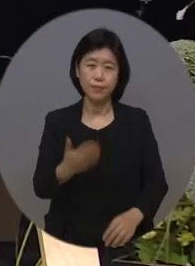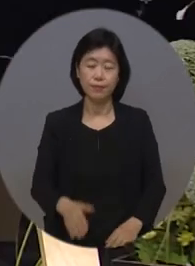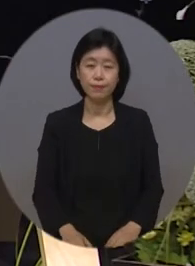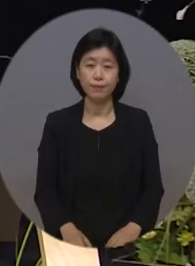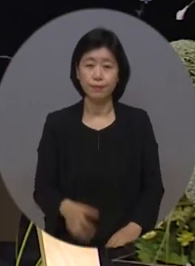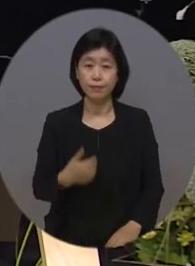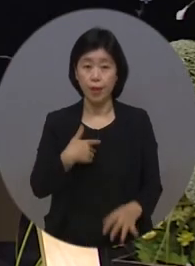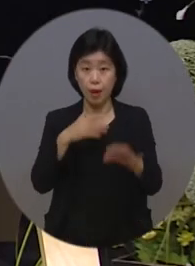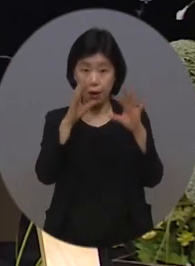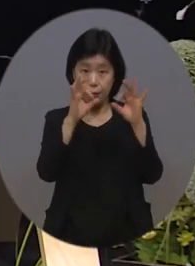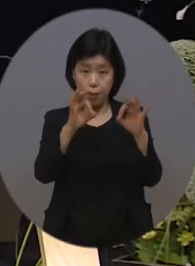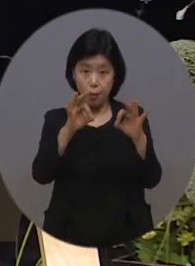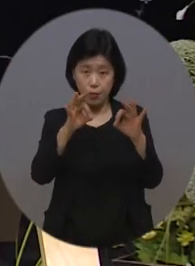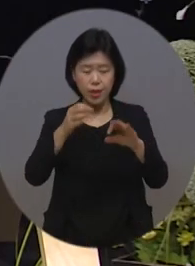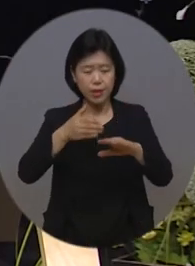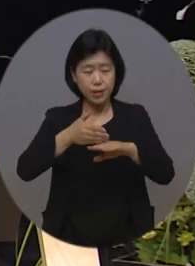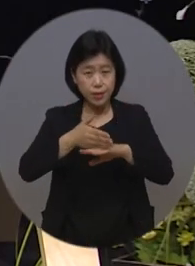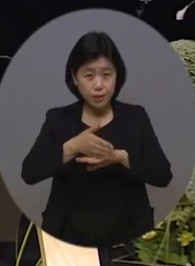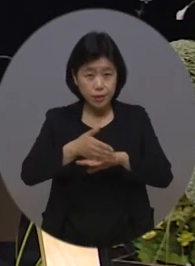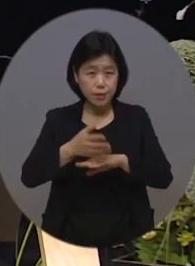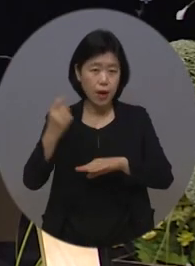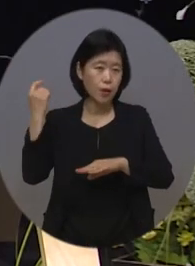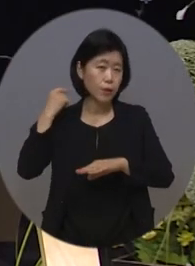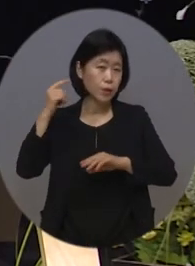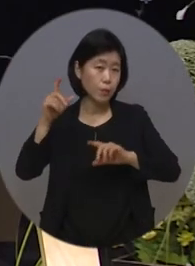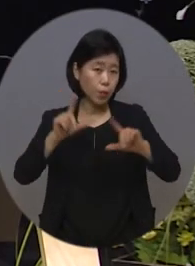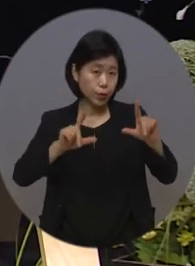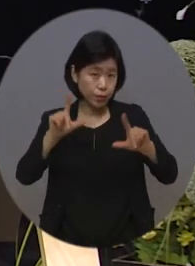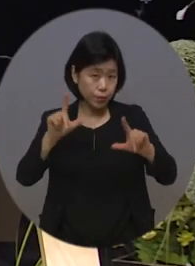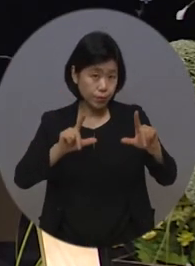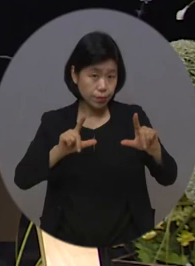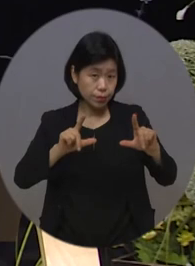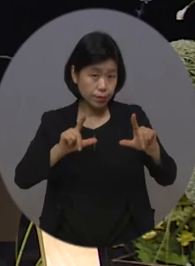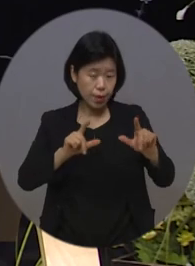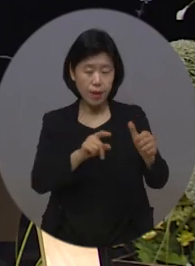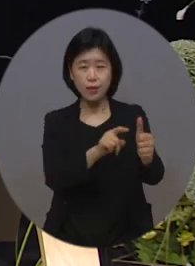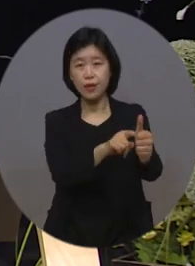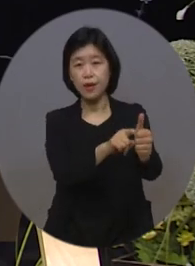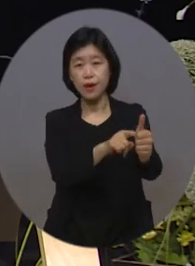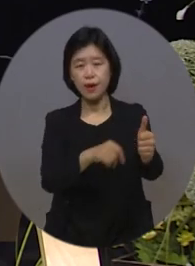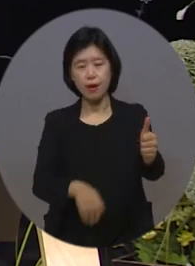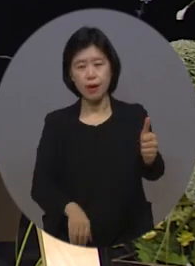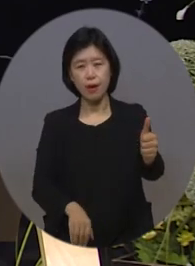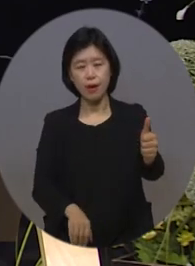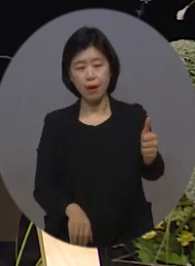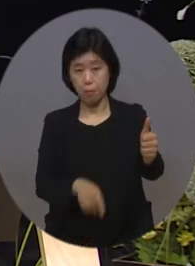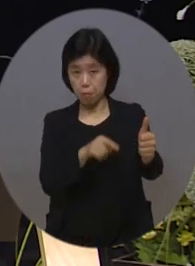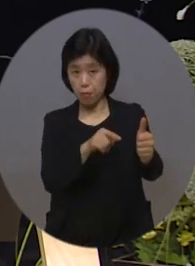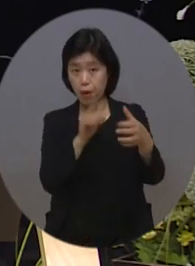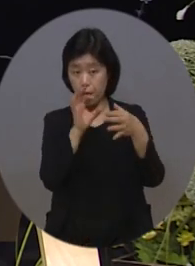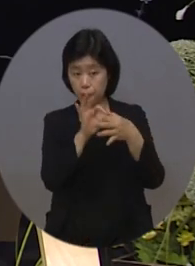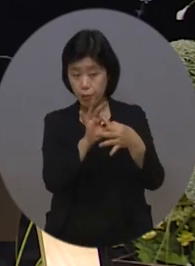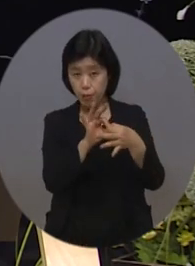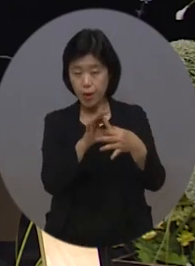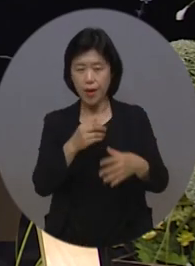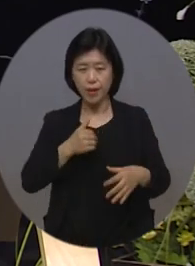뒷모습과 타자가 바로 나 자신임을 알게 하기 때문입니다. 현대인